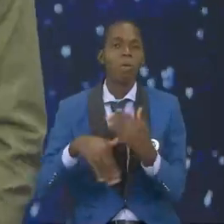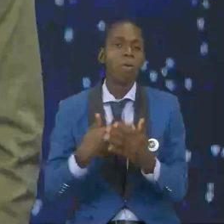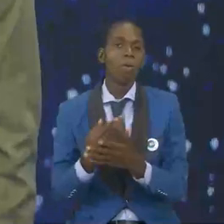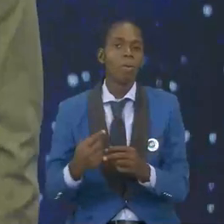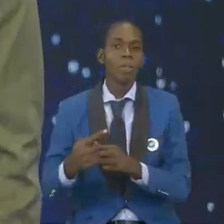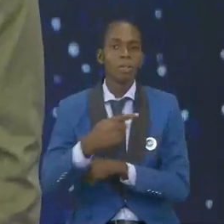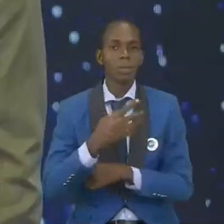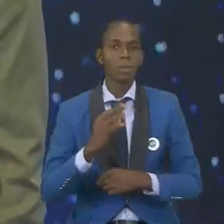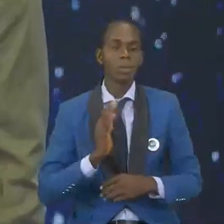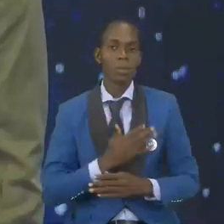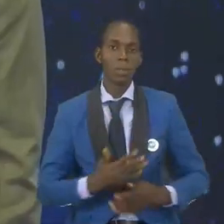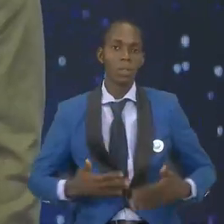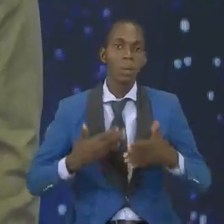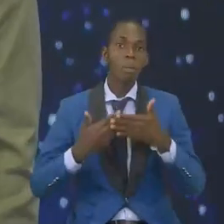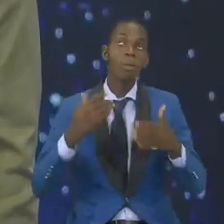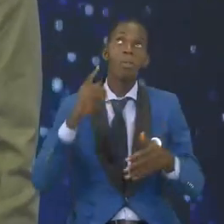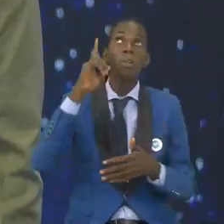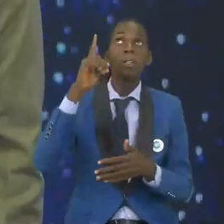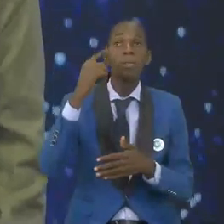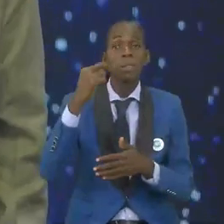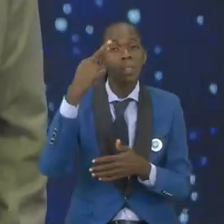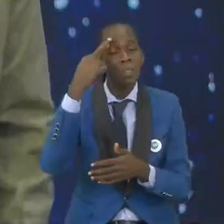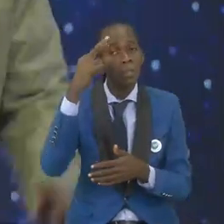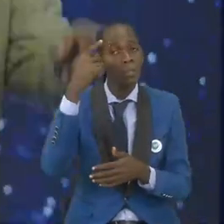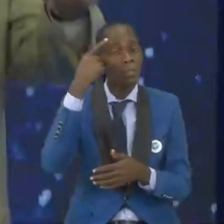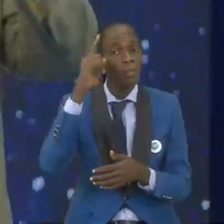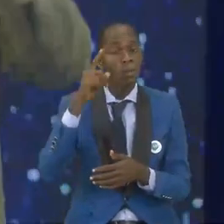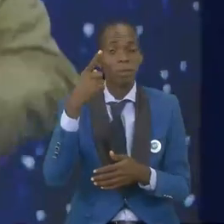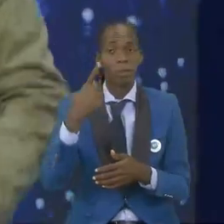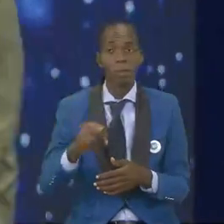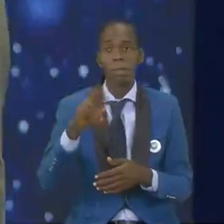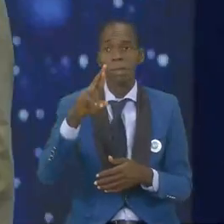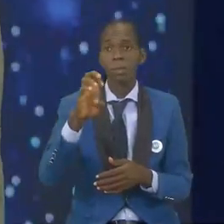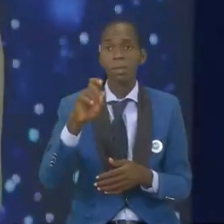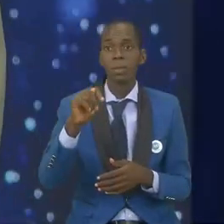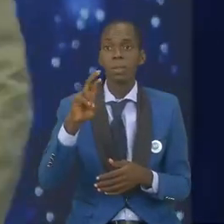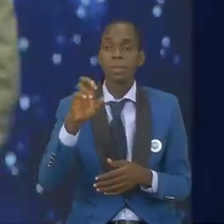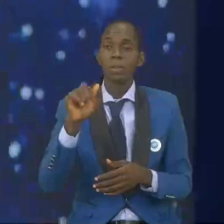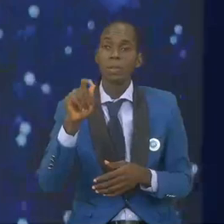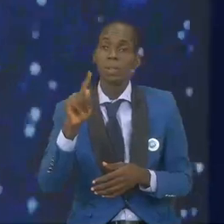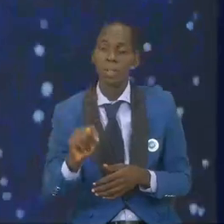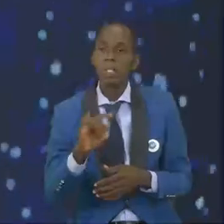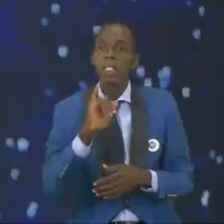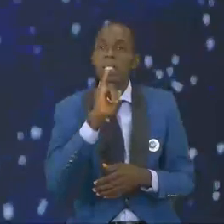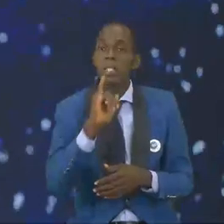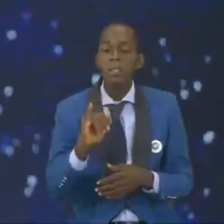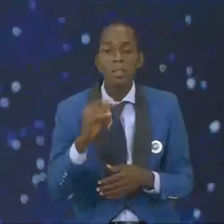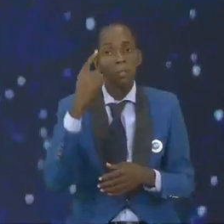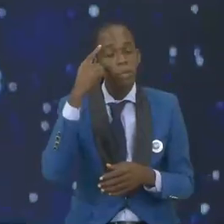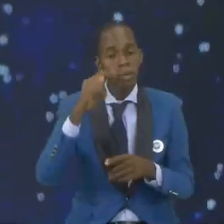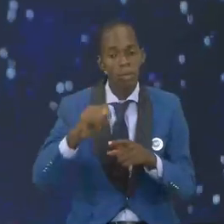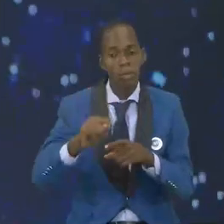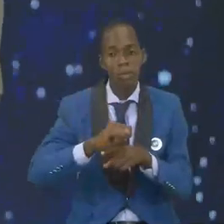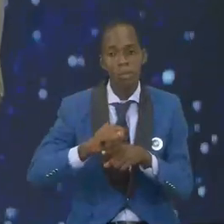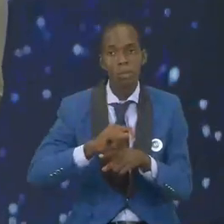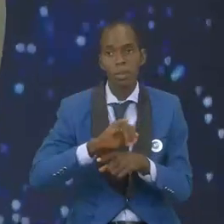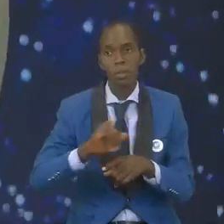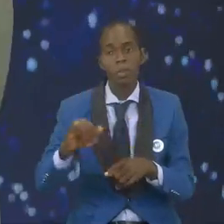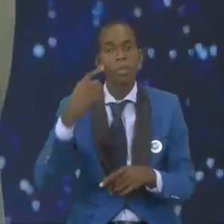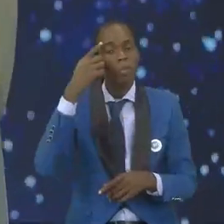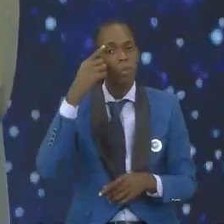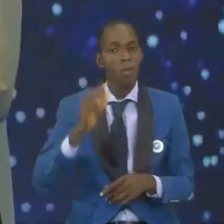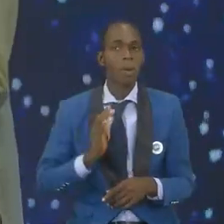vie, avant et devant lui. La raison de la retraite, c'est de former pour notre